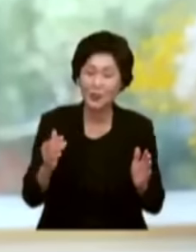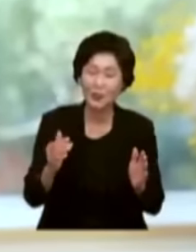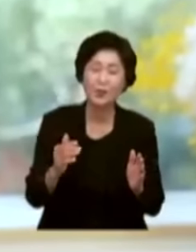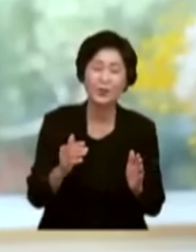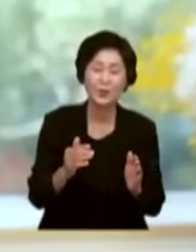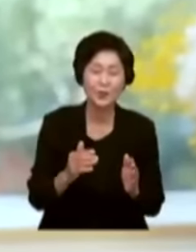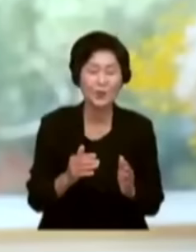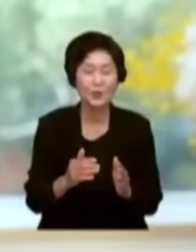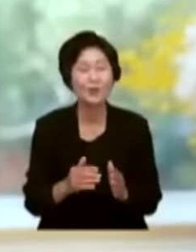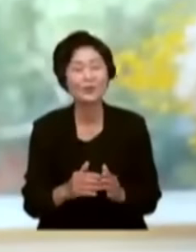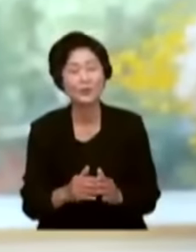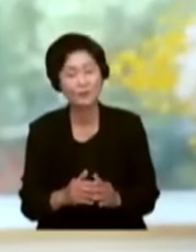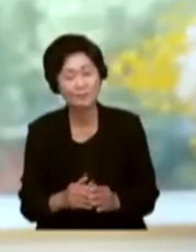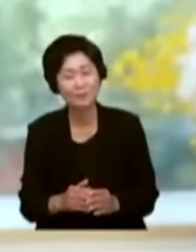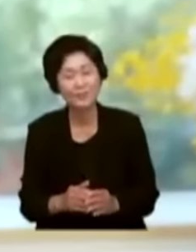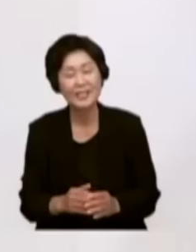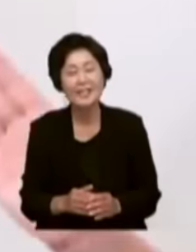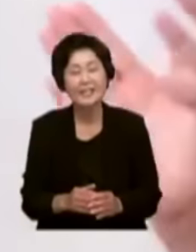새벽이었소